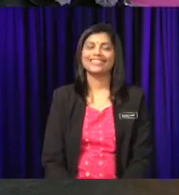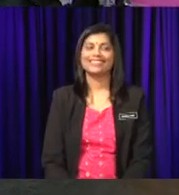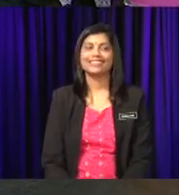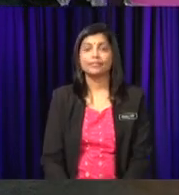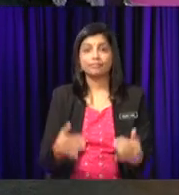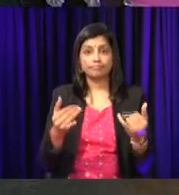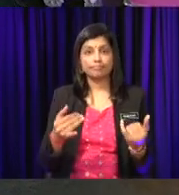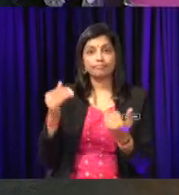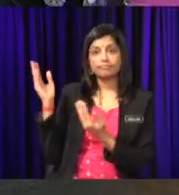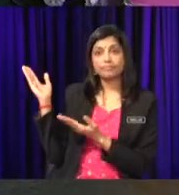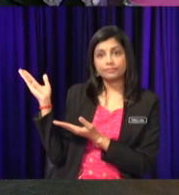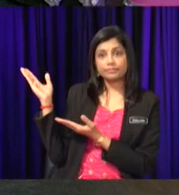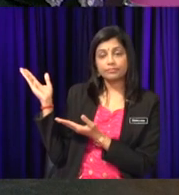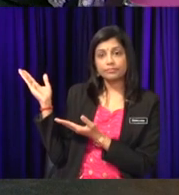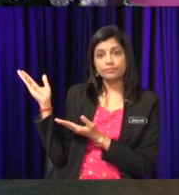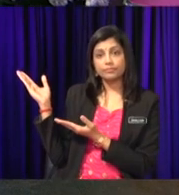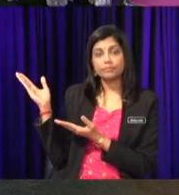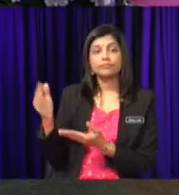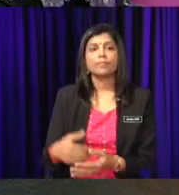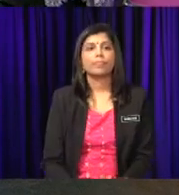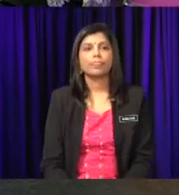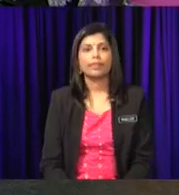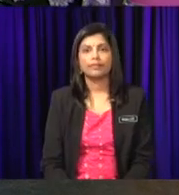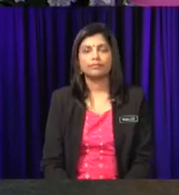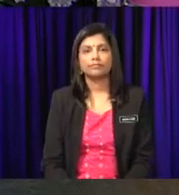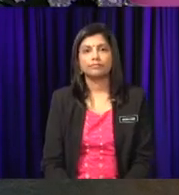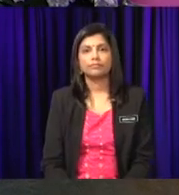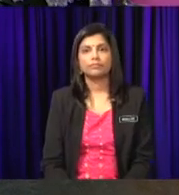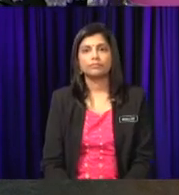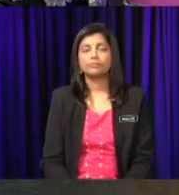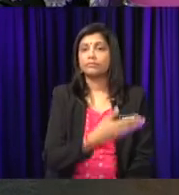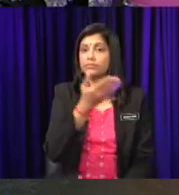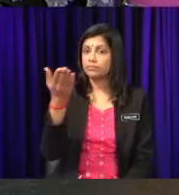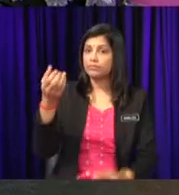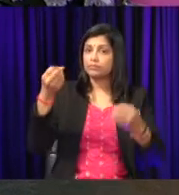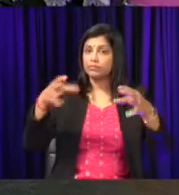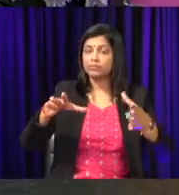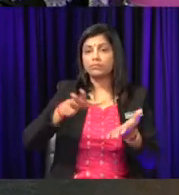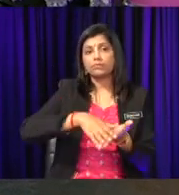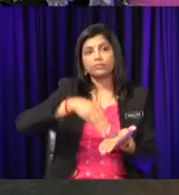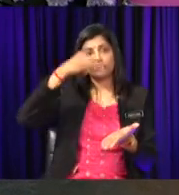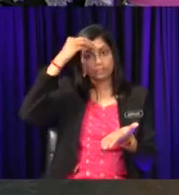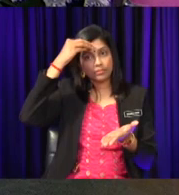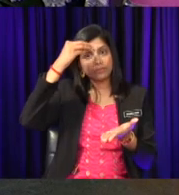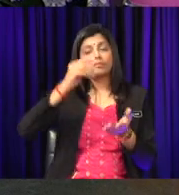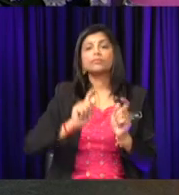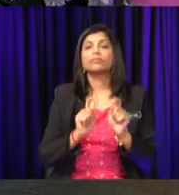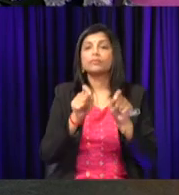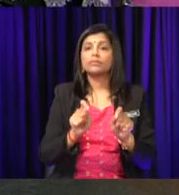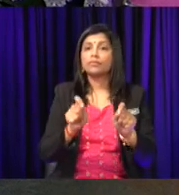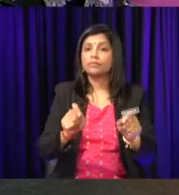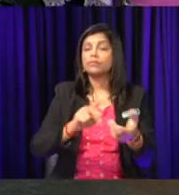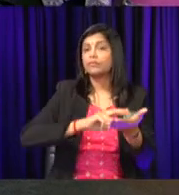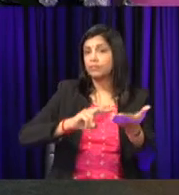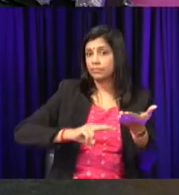sudah belajar berdasarkan teknik bacaan yaitu mekanis bacaan isi kue dan juga